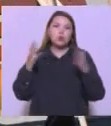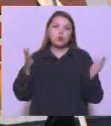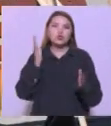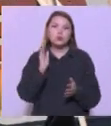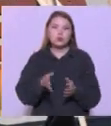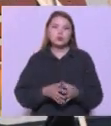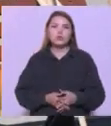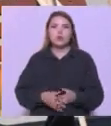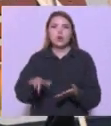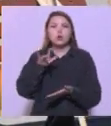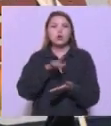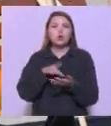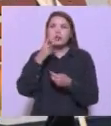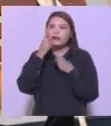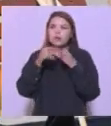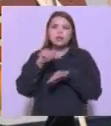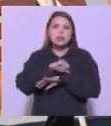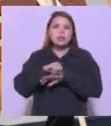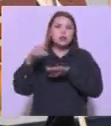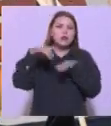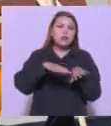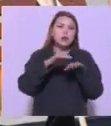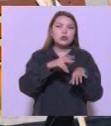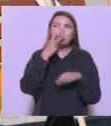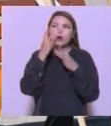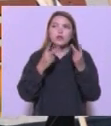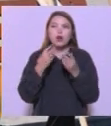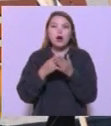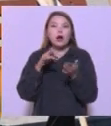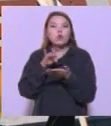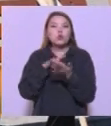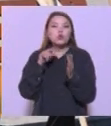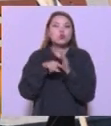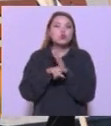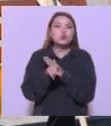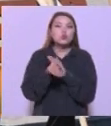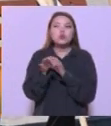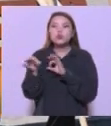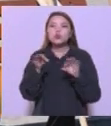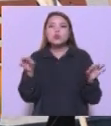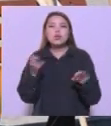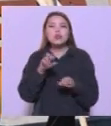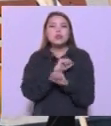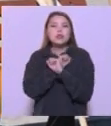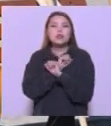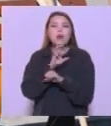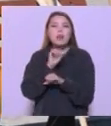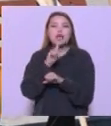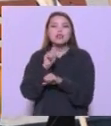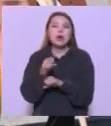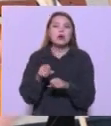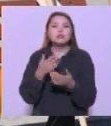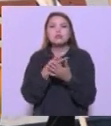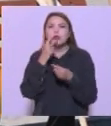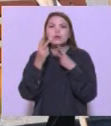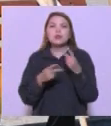ішін көрінетін жер теңіз жағасын ғана тазалап жатырып қой. Бірақ қаланың сыртына мына базалар жаққа қарай шықсақ, вообще